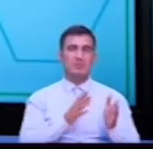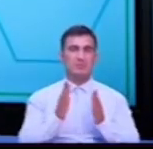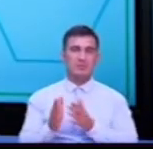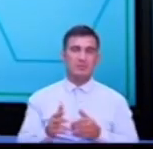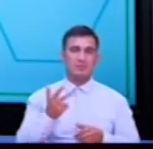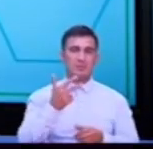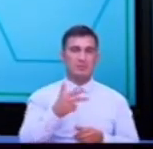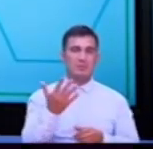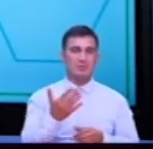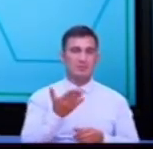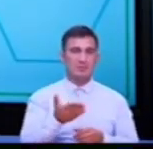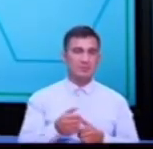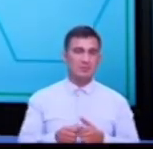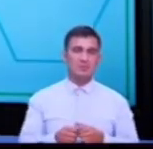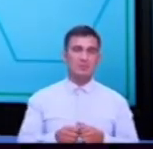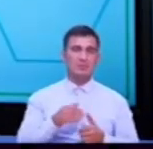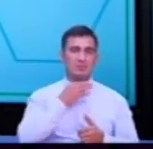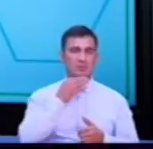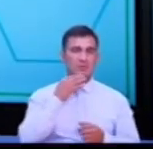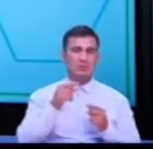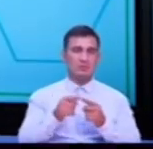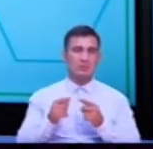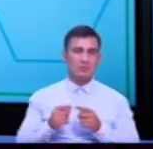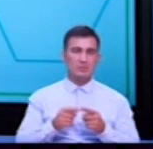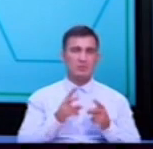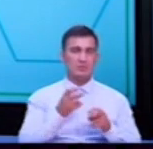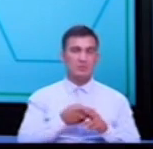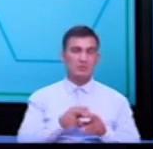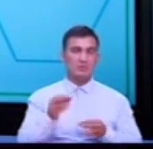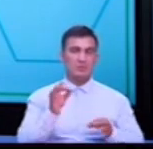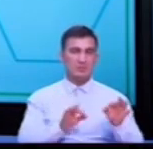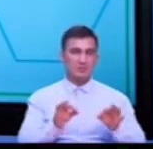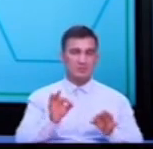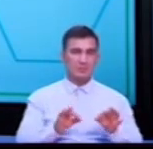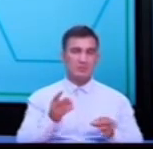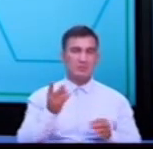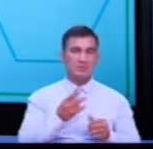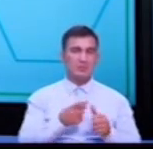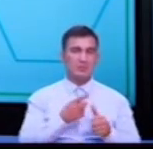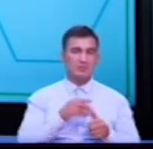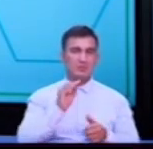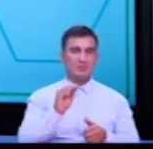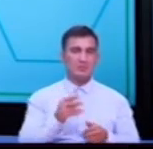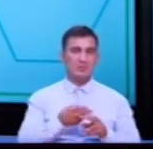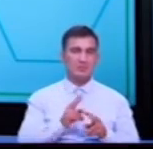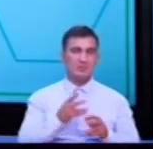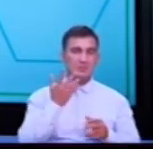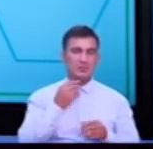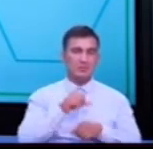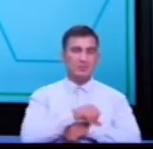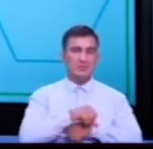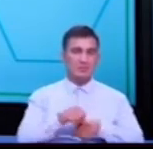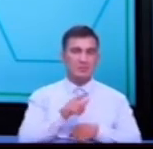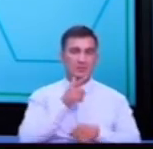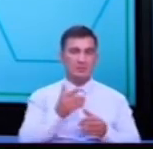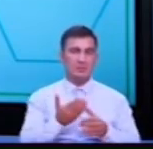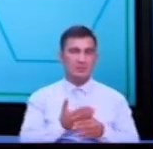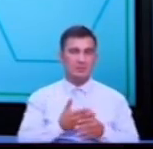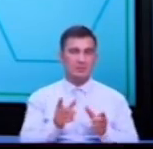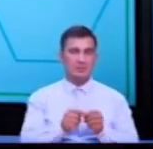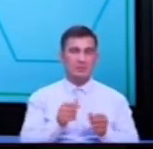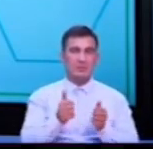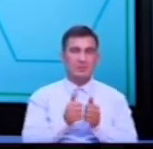masala, 35-chi masala. Ko'p burchaklarni daftaringizga chizing va belgilang. Chizg'ich yordamida ularning